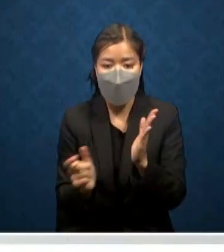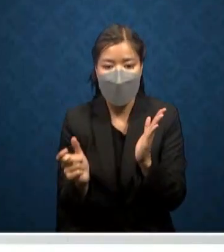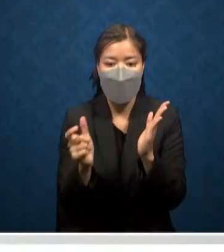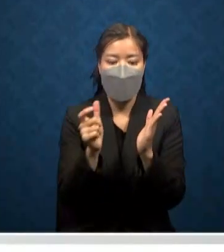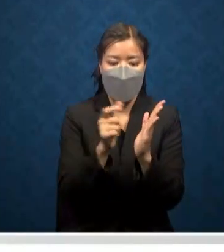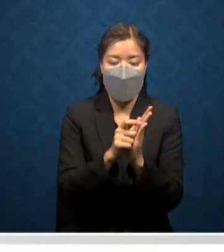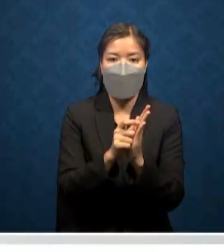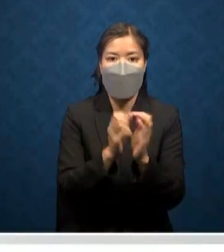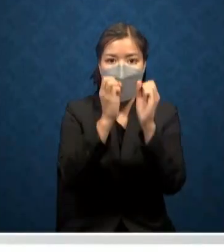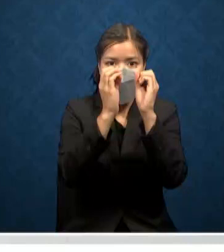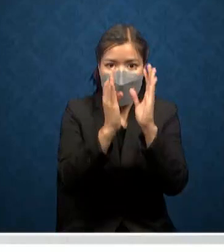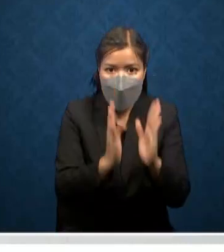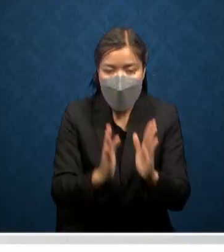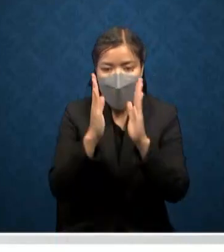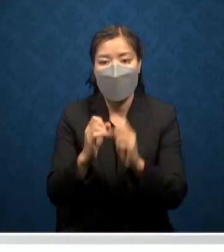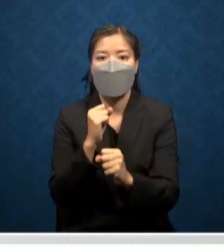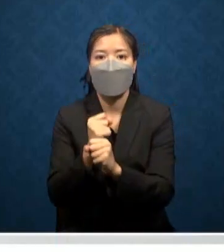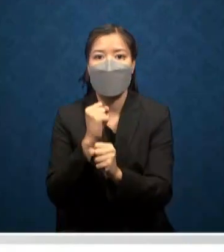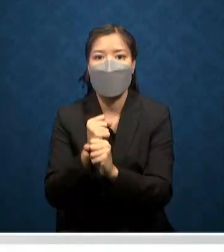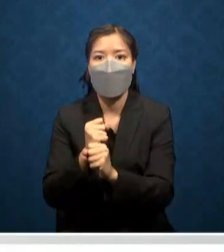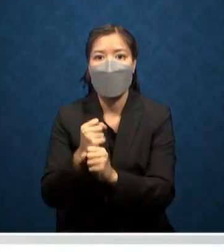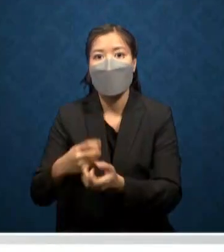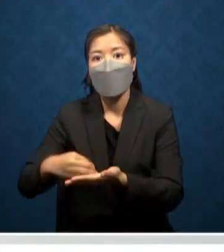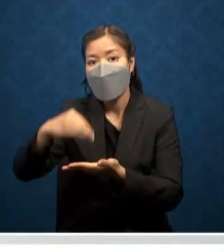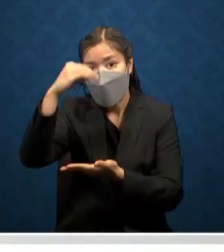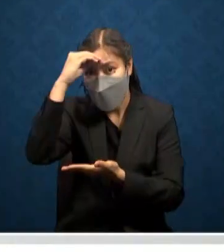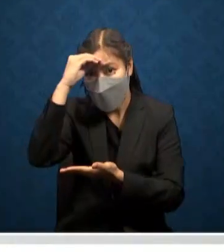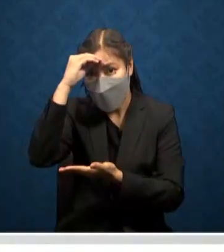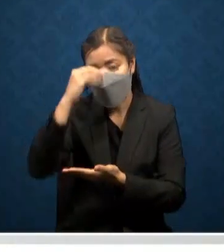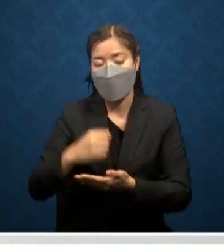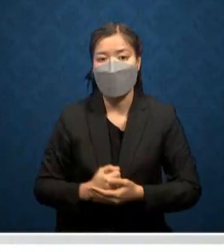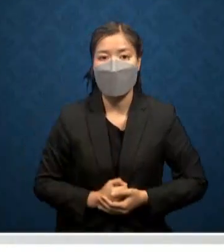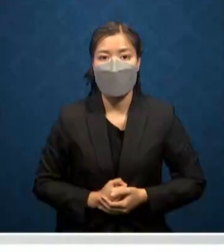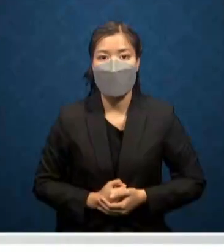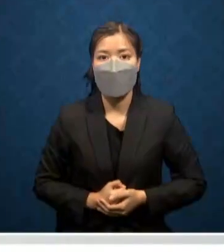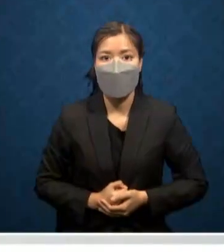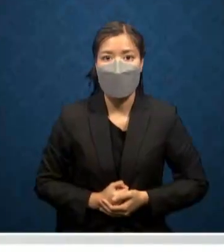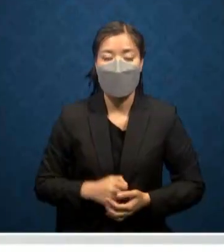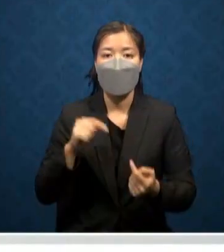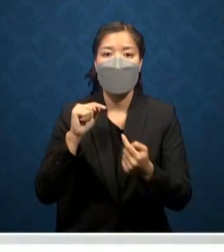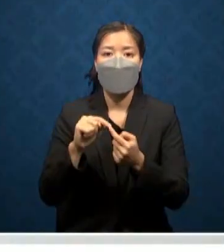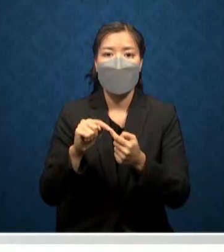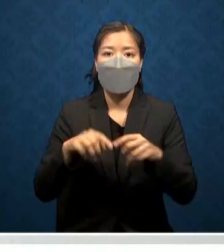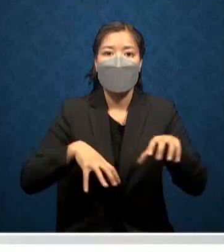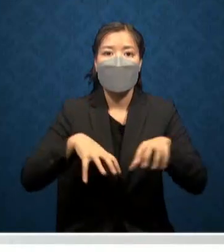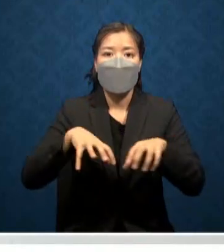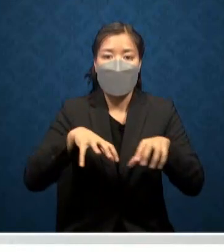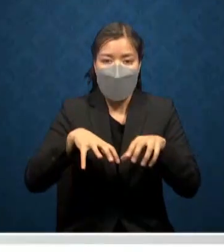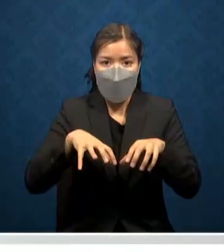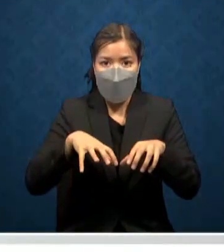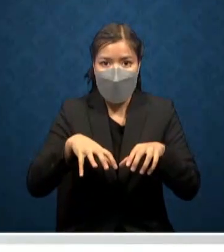กำหนดไว้แต่เดิมนั้นนะครับเป็นเรื่องของการบริหารงานบุคคลซึ่งเป็นกิจการภายในนะครับ